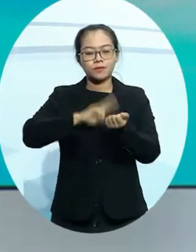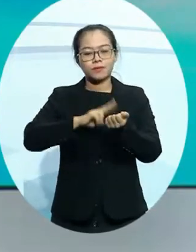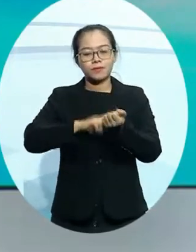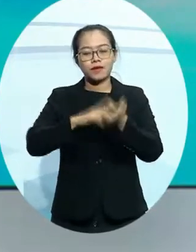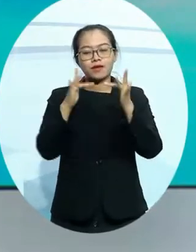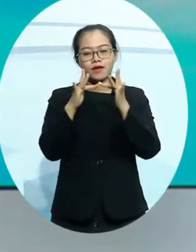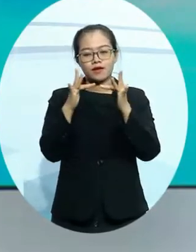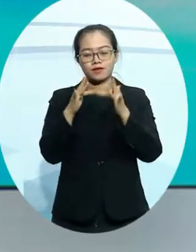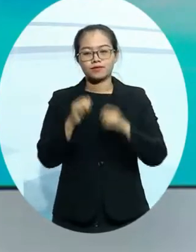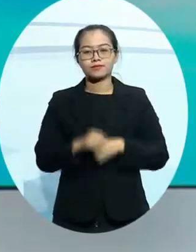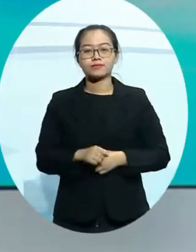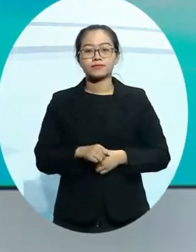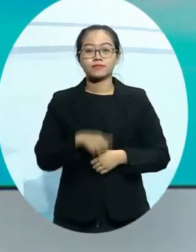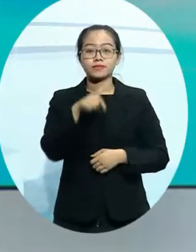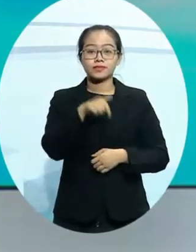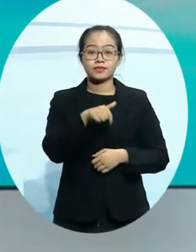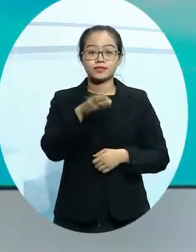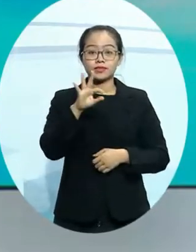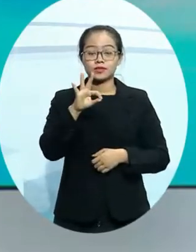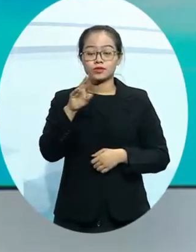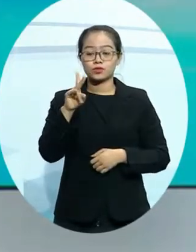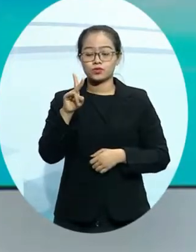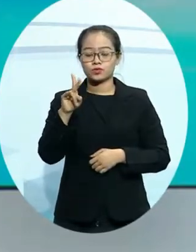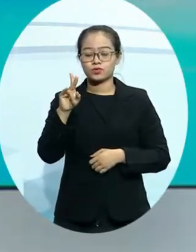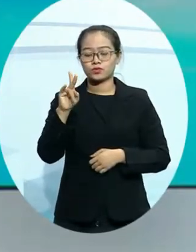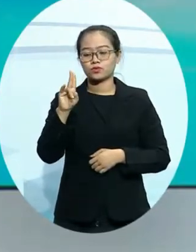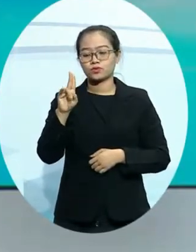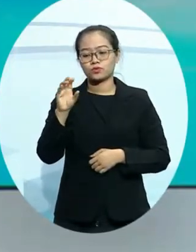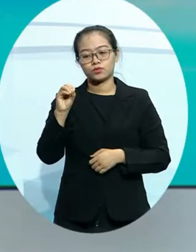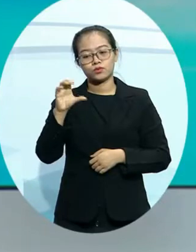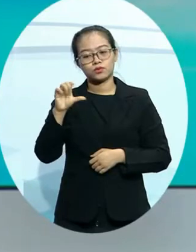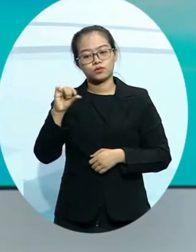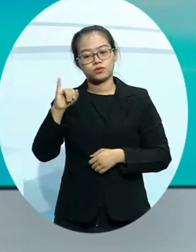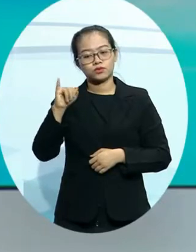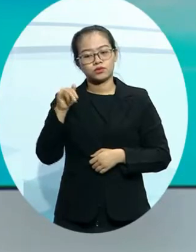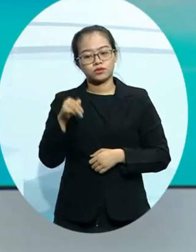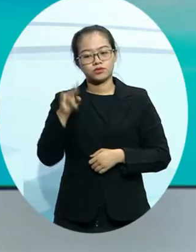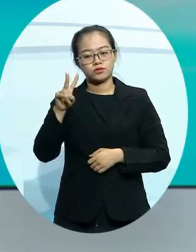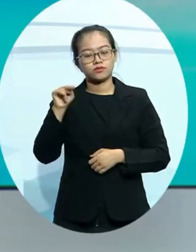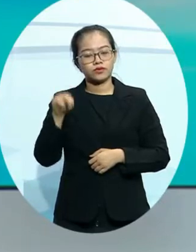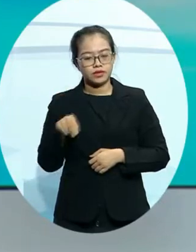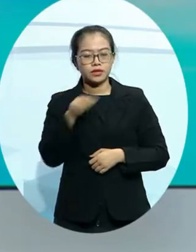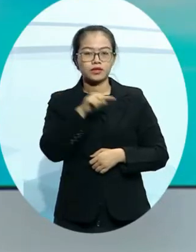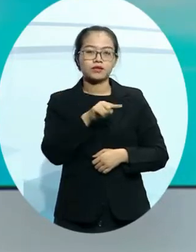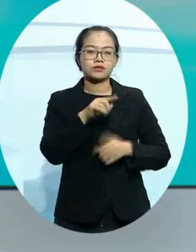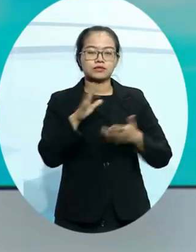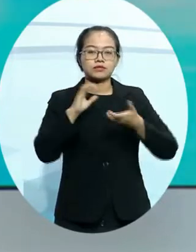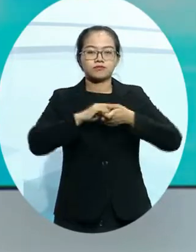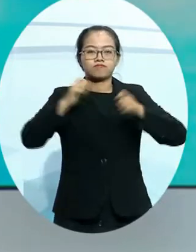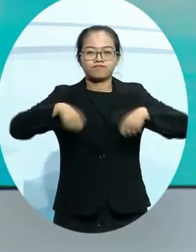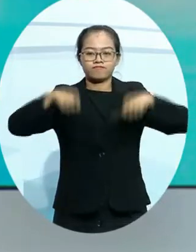chiến lược với Thuốc sĩ.vn, một trong những startup dẫn đầu trong lĩnh vực công nghệ về dịch vụ y tế.